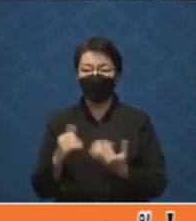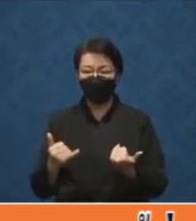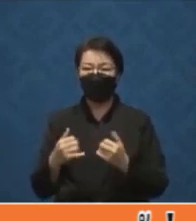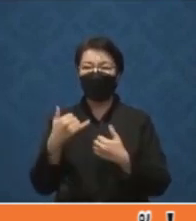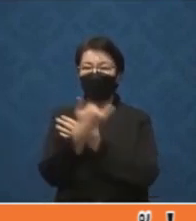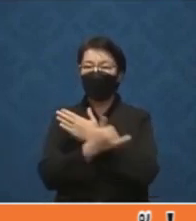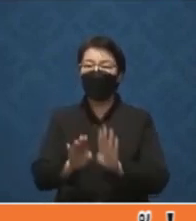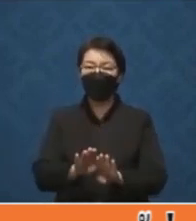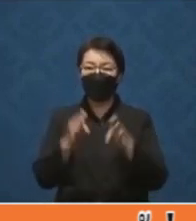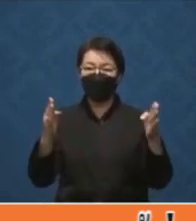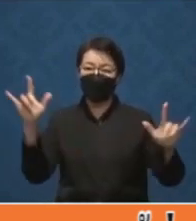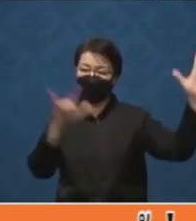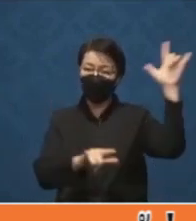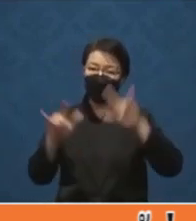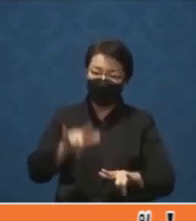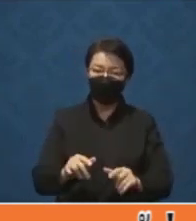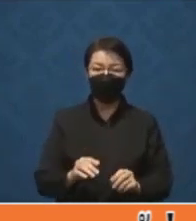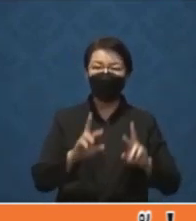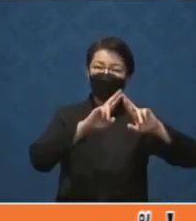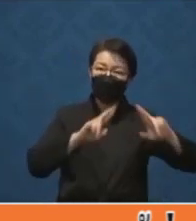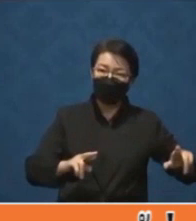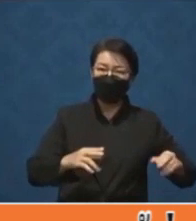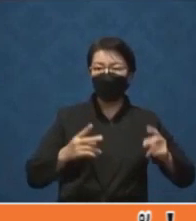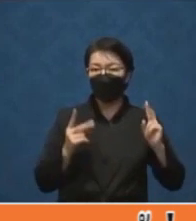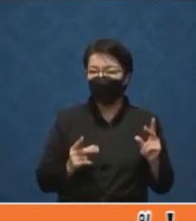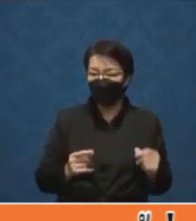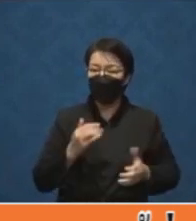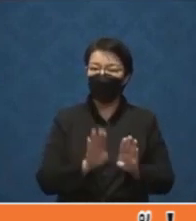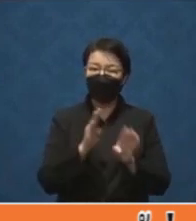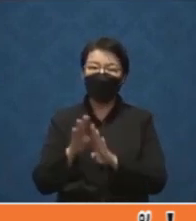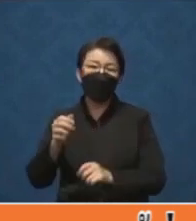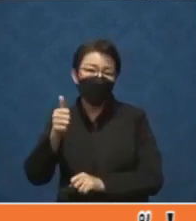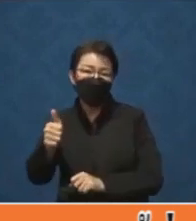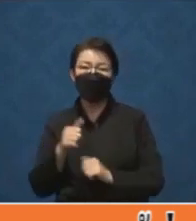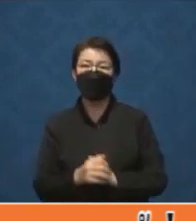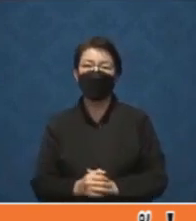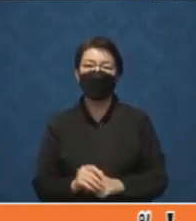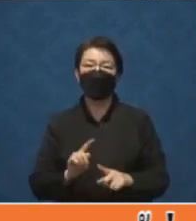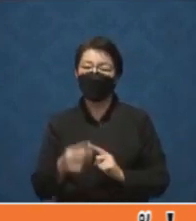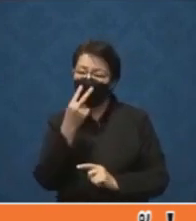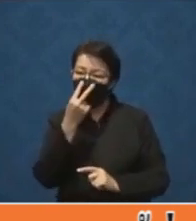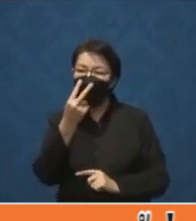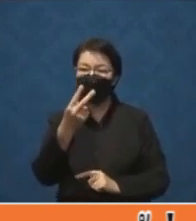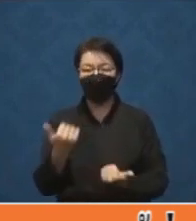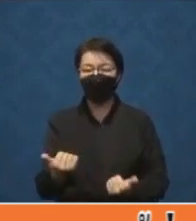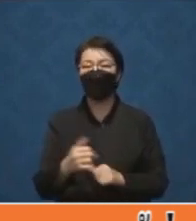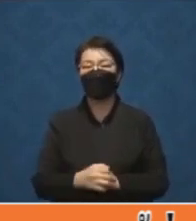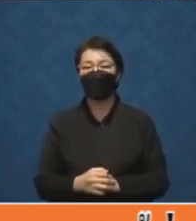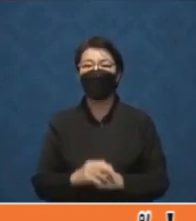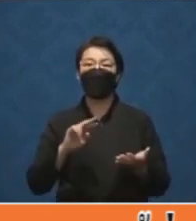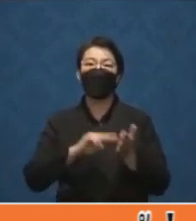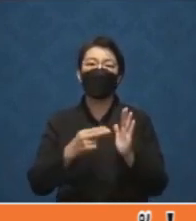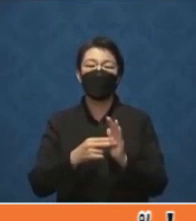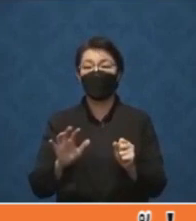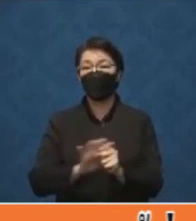เพื่อให้นักท่องเที่ยวสถานบันเทิงสามารถเปิดได้เหมือนปกติสิ่งเหล่านี้ชี้ชัดว่าสถานการณ์ของประเทศไท